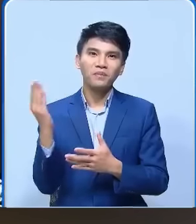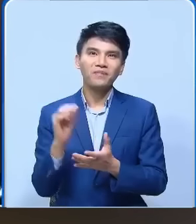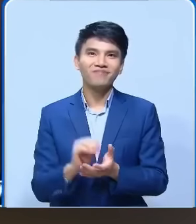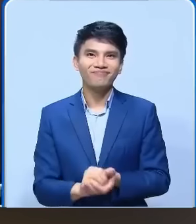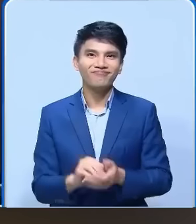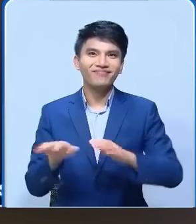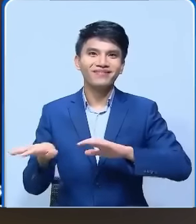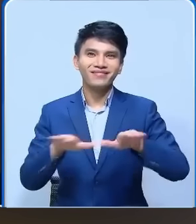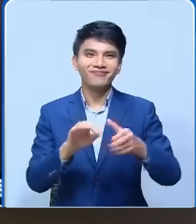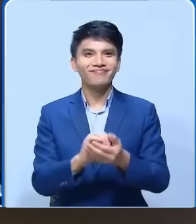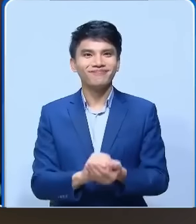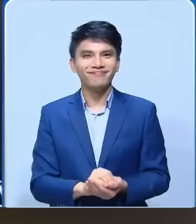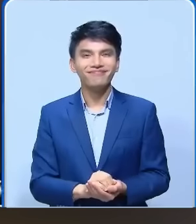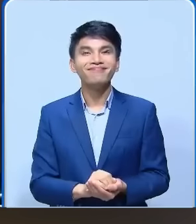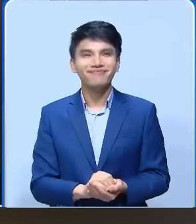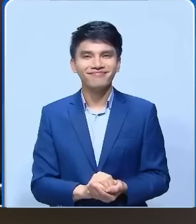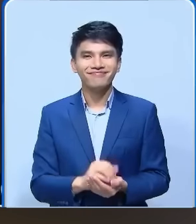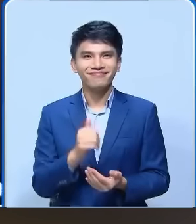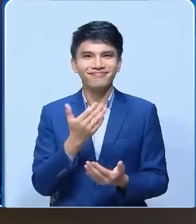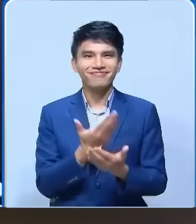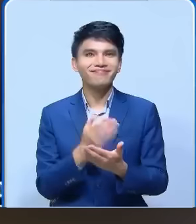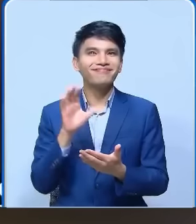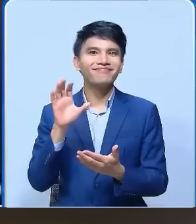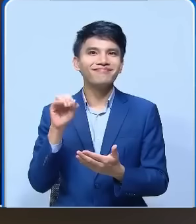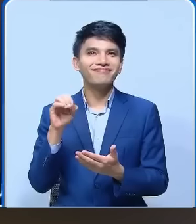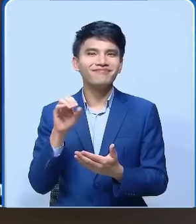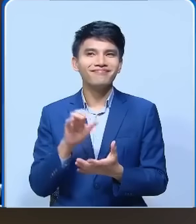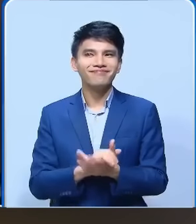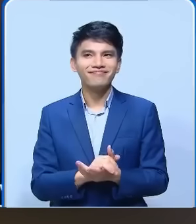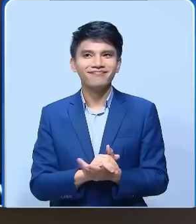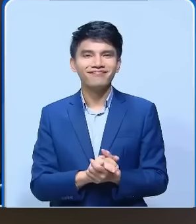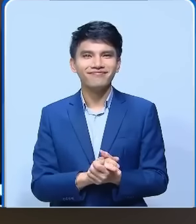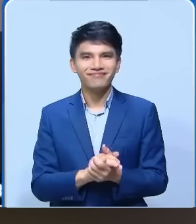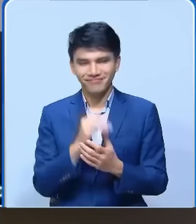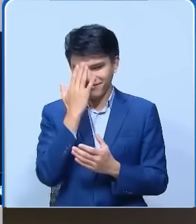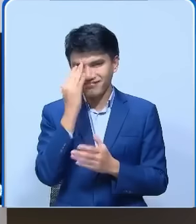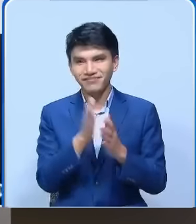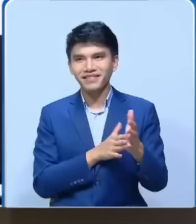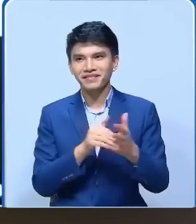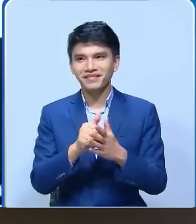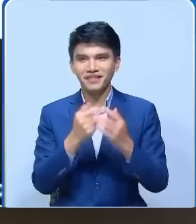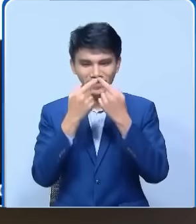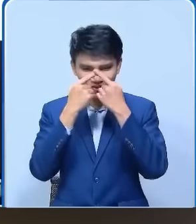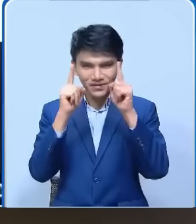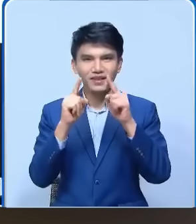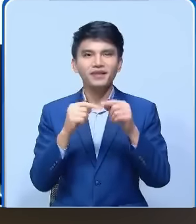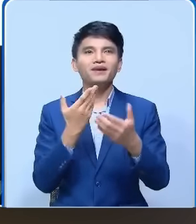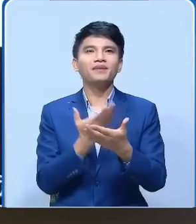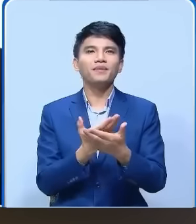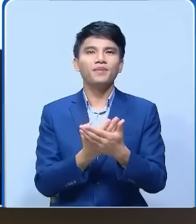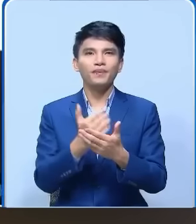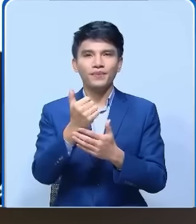าเลยจ้าน ี่รอนี่แบงค์อะไร50เหรอแบงค์อะไรอ่ะทำไมสีมันแปลกนี่เข้าแล้วจ้าเงินดิจิ